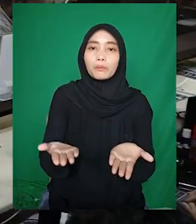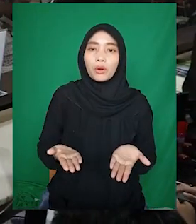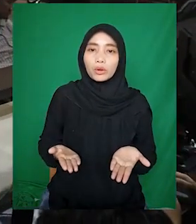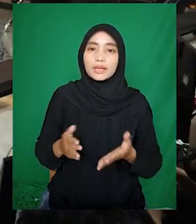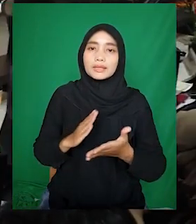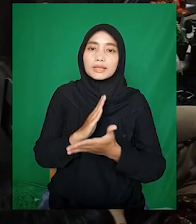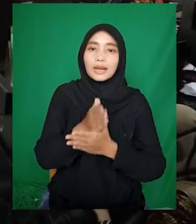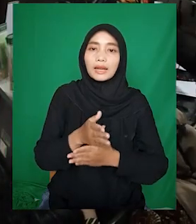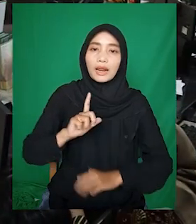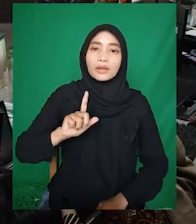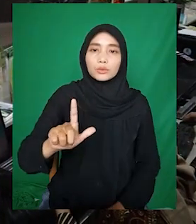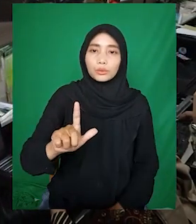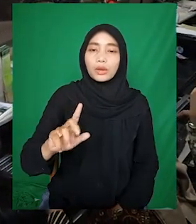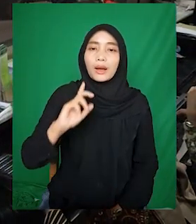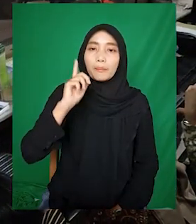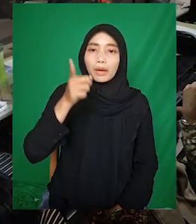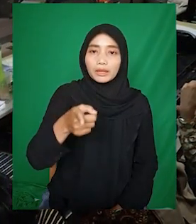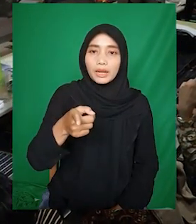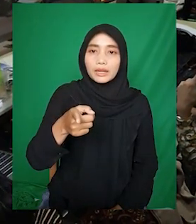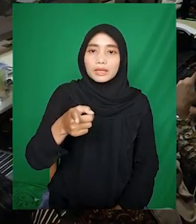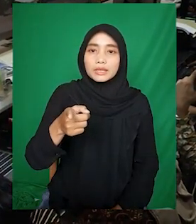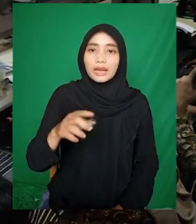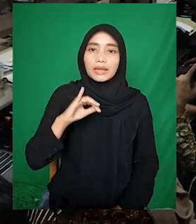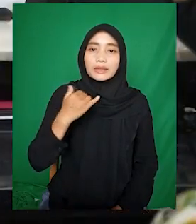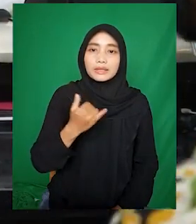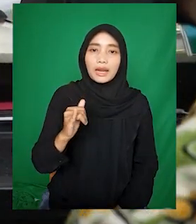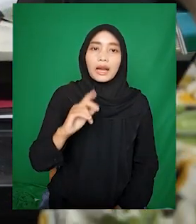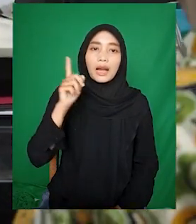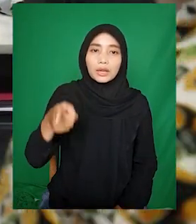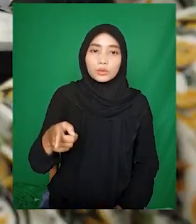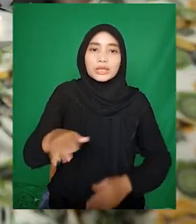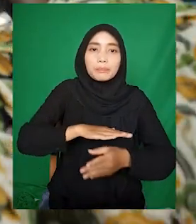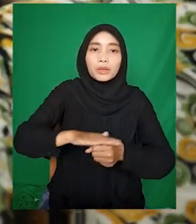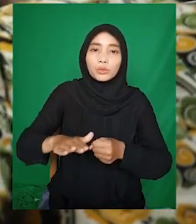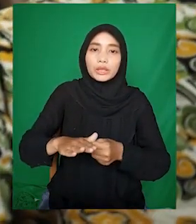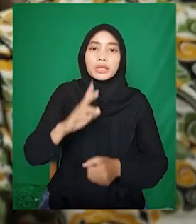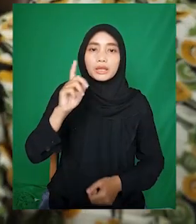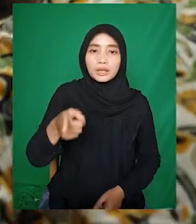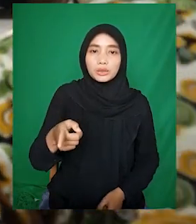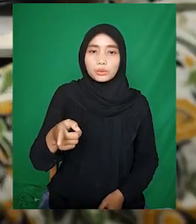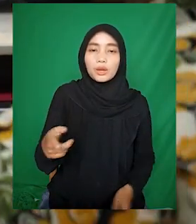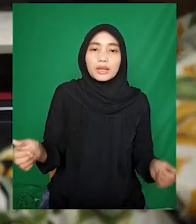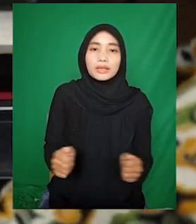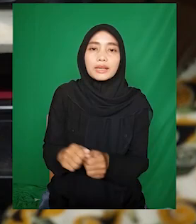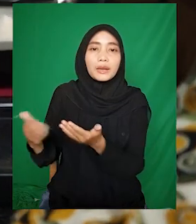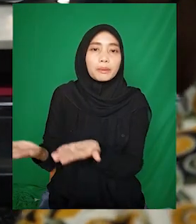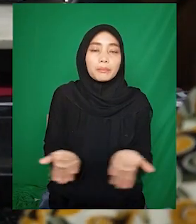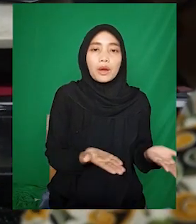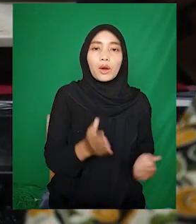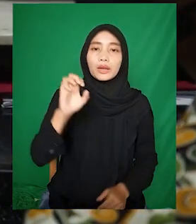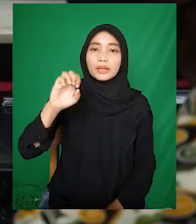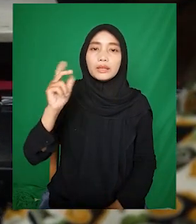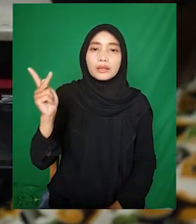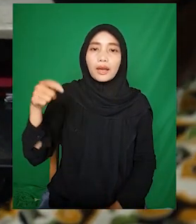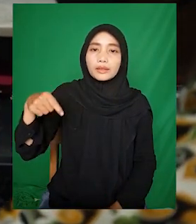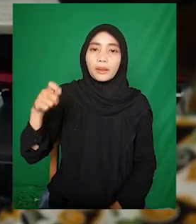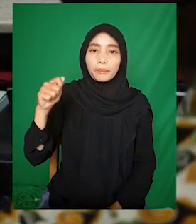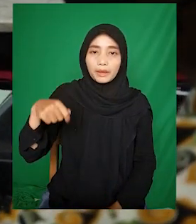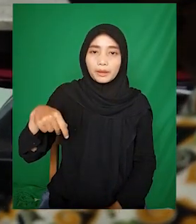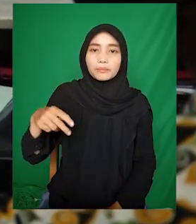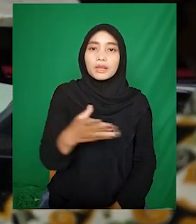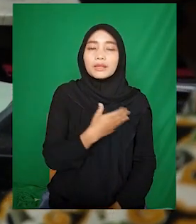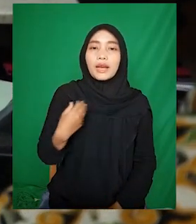langsung, maka syarat yang harus dipenuhi antara lain dengan membawa elektronik KTP dan membawa surat